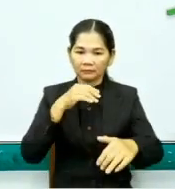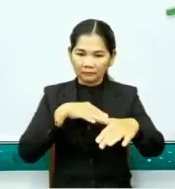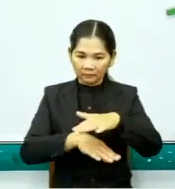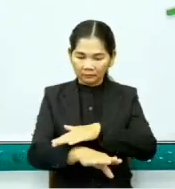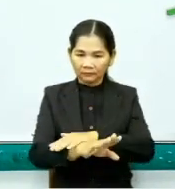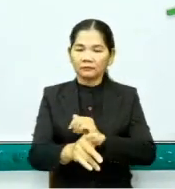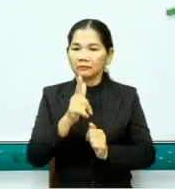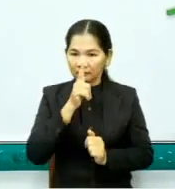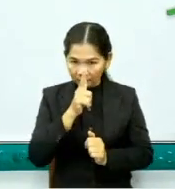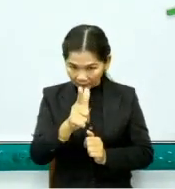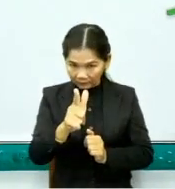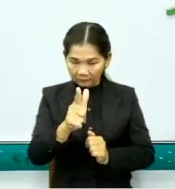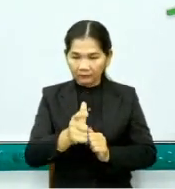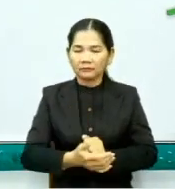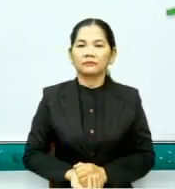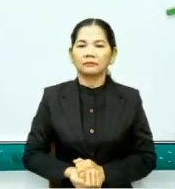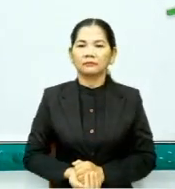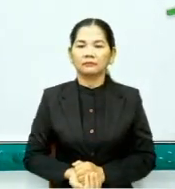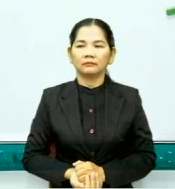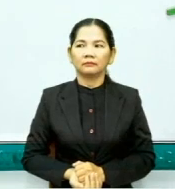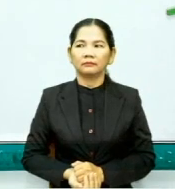Bán cho chìa.